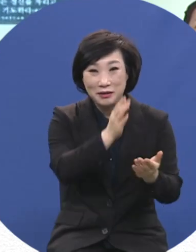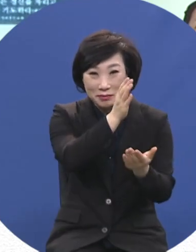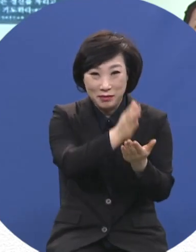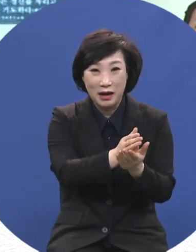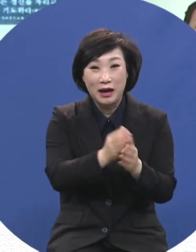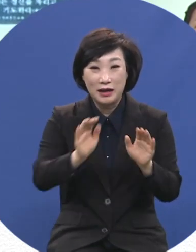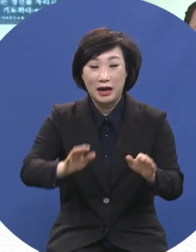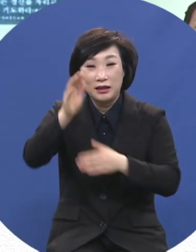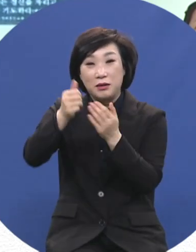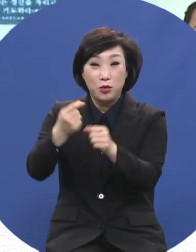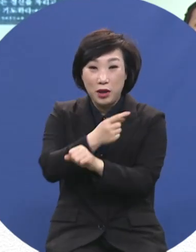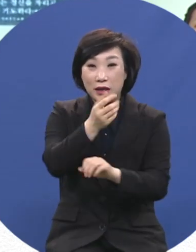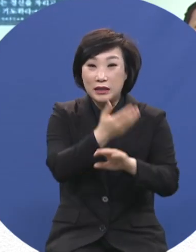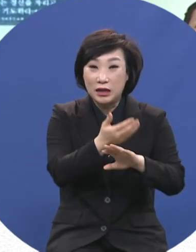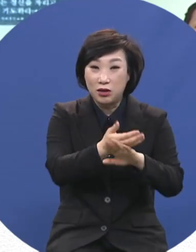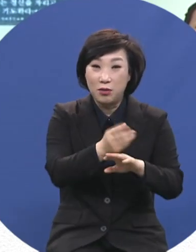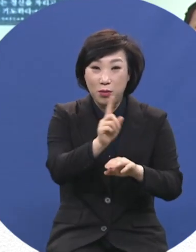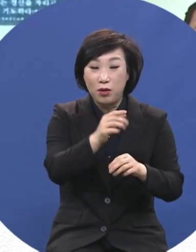신을 두지 말라 그 말이야.